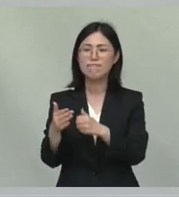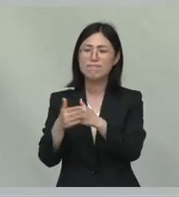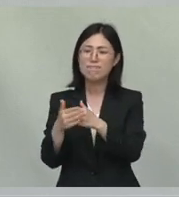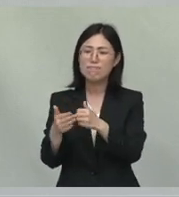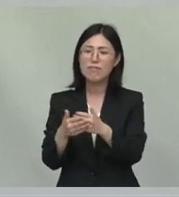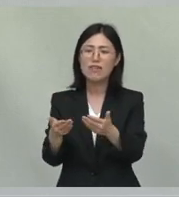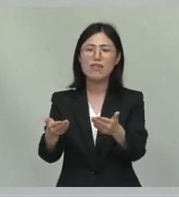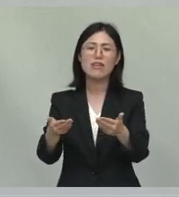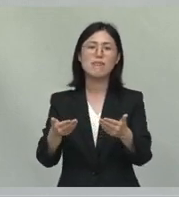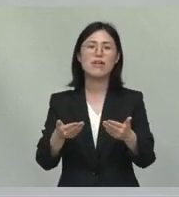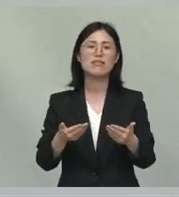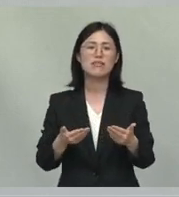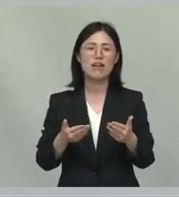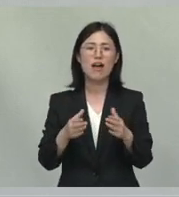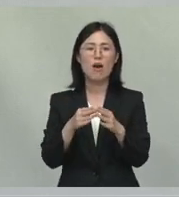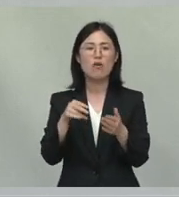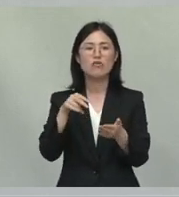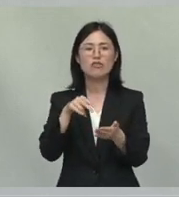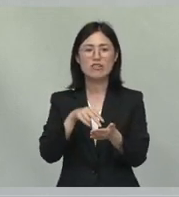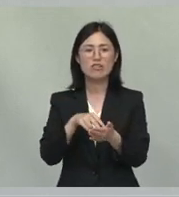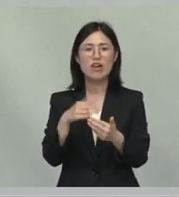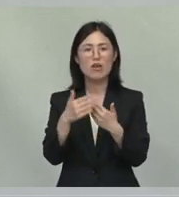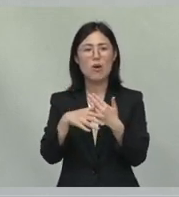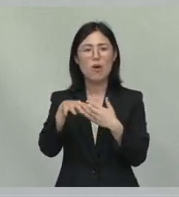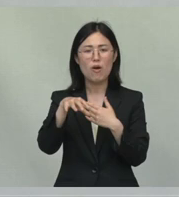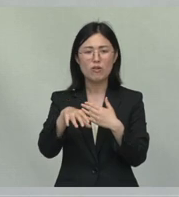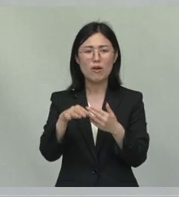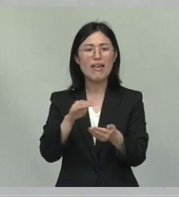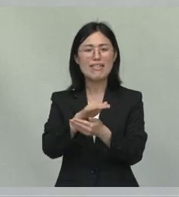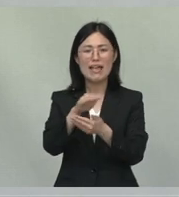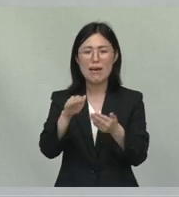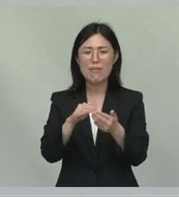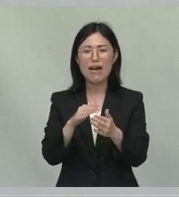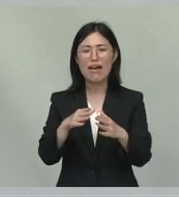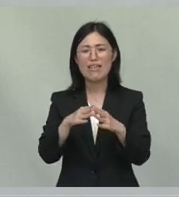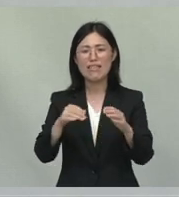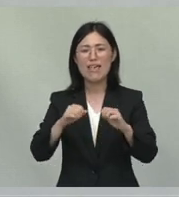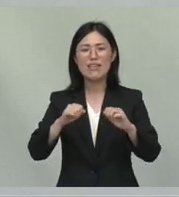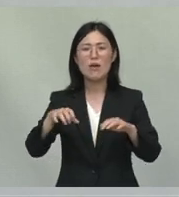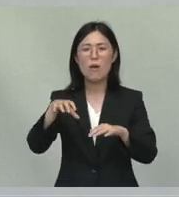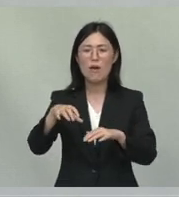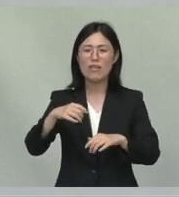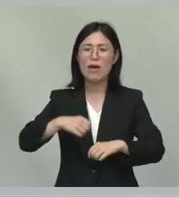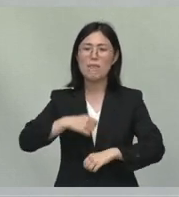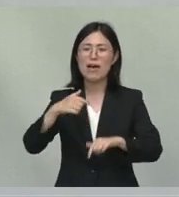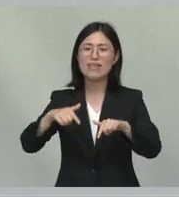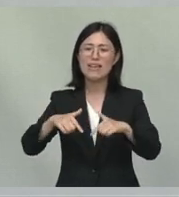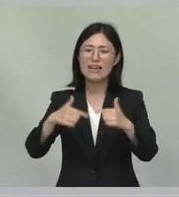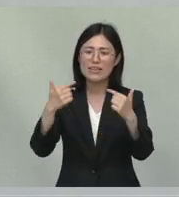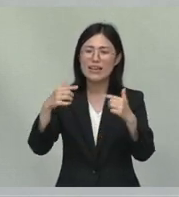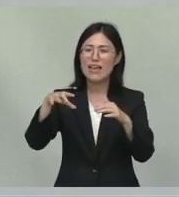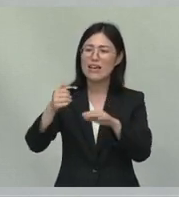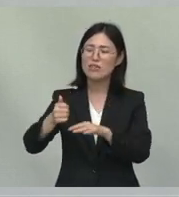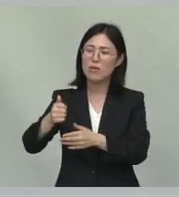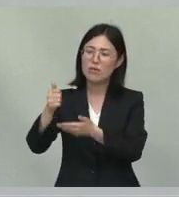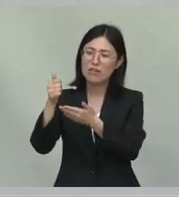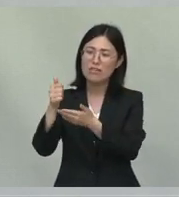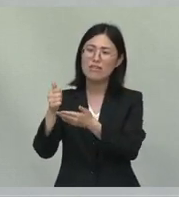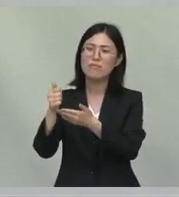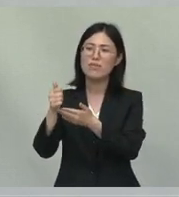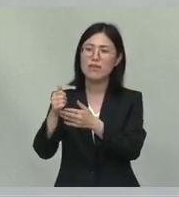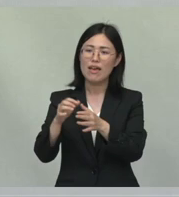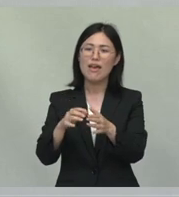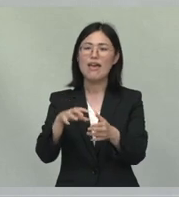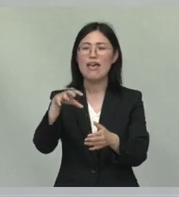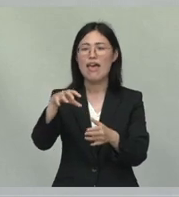ました国立療養所多摩前哨園、正木園長先生をはじめとする園の関係者の